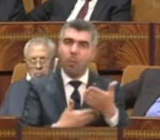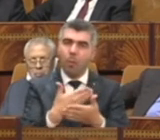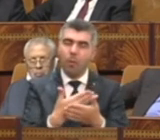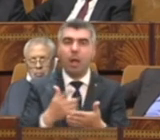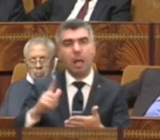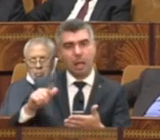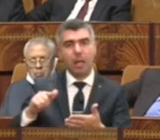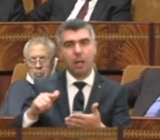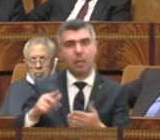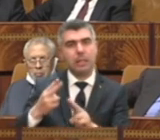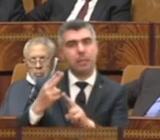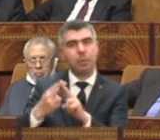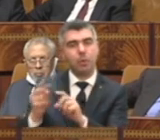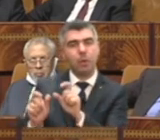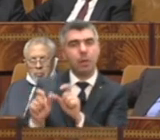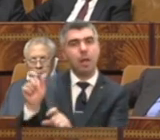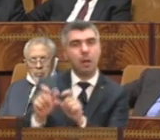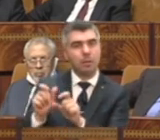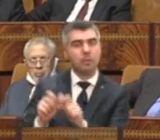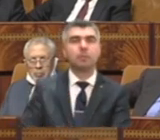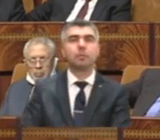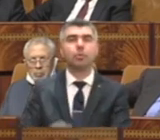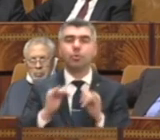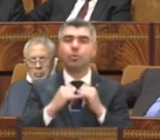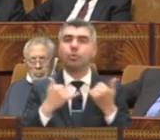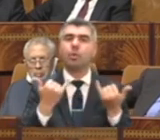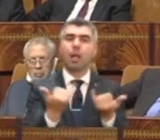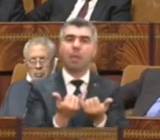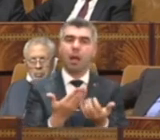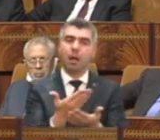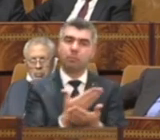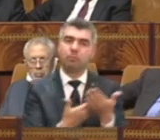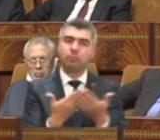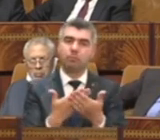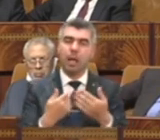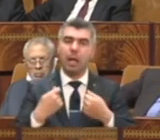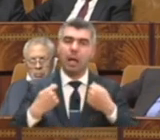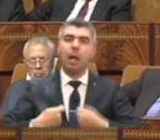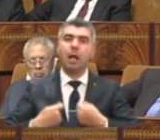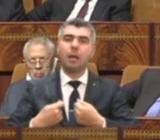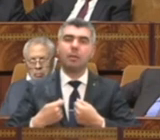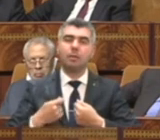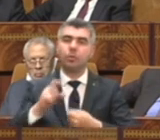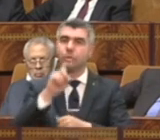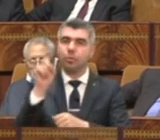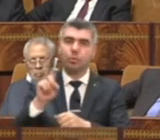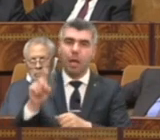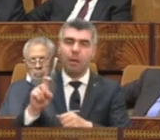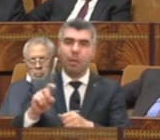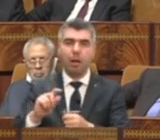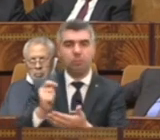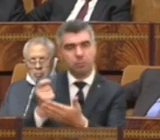السلطات المحليه، وكنا في واحد الاطار في واحد الاجتماع ما بيننا وبين السيد رئيس الدائره، ودرنا واحد المحضر